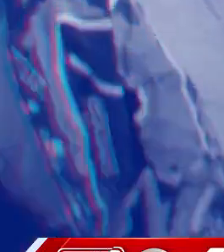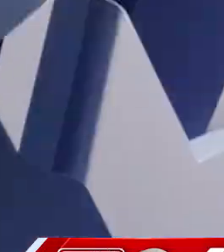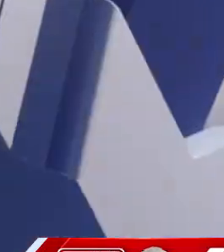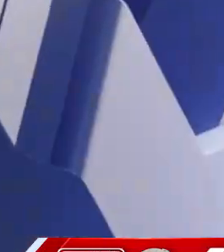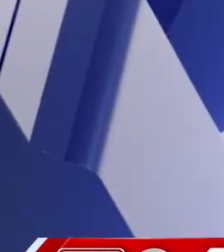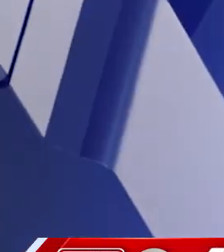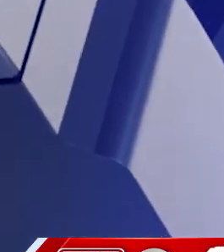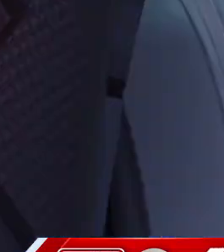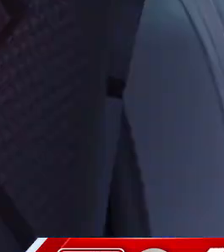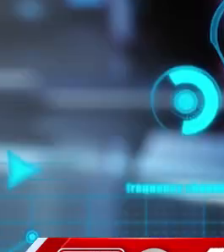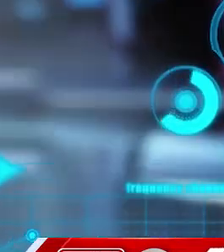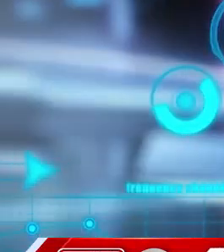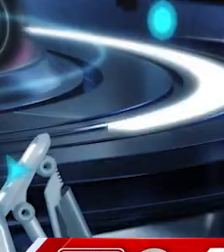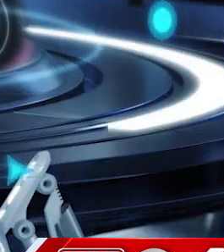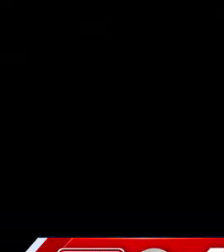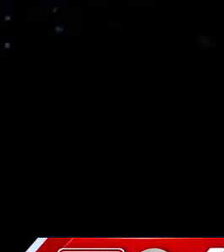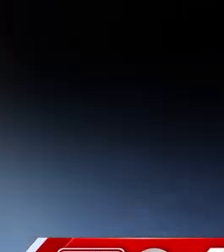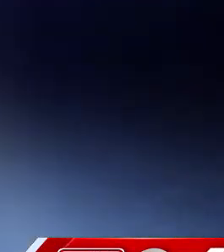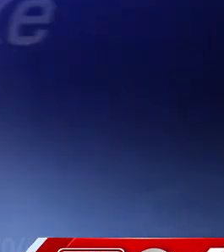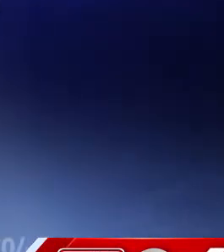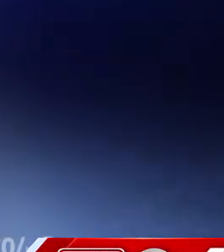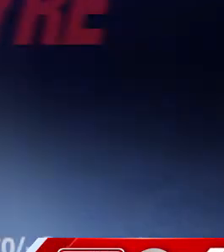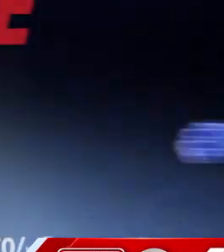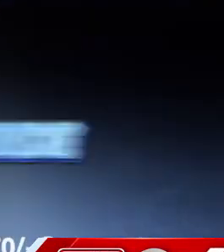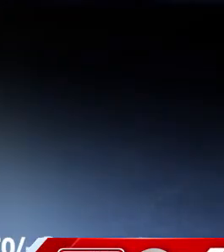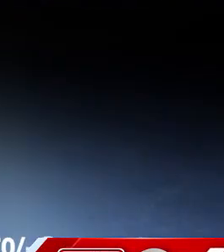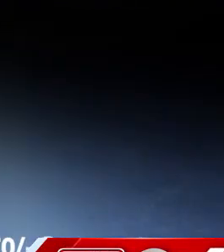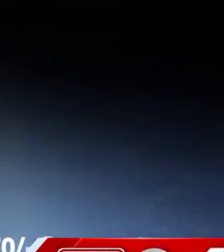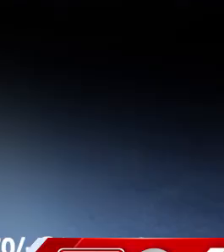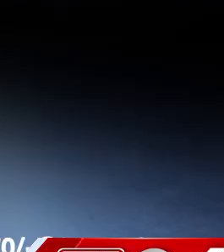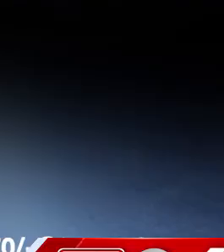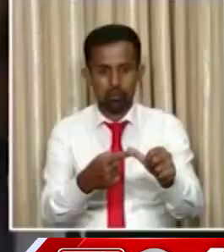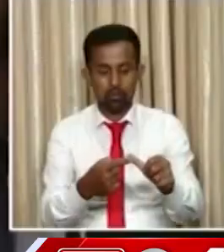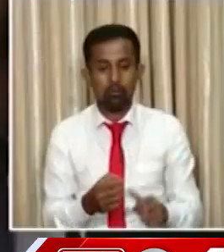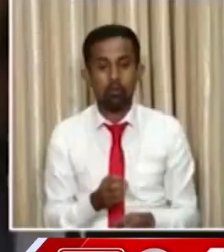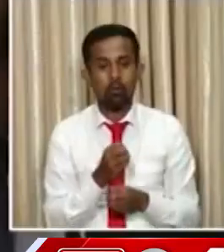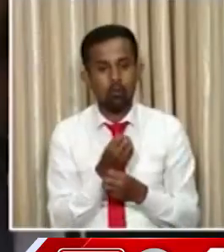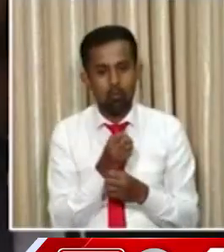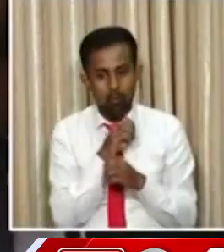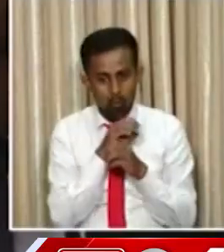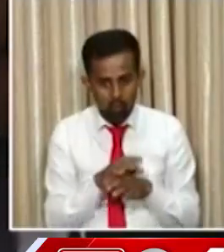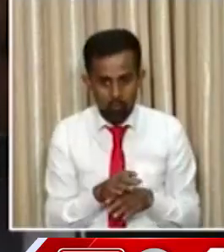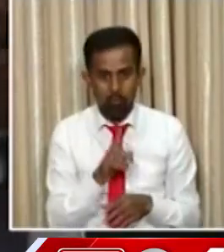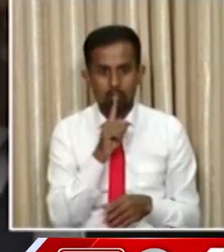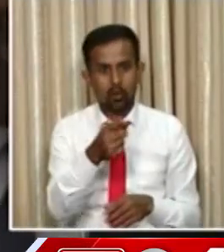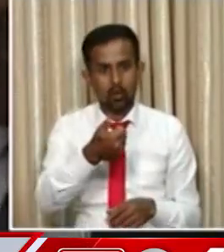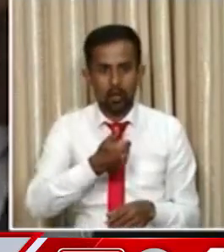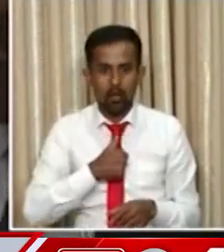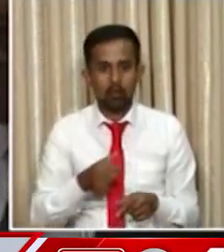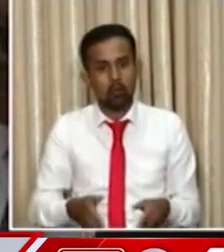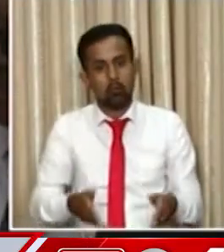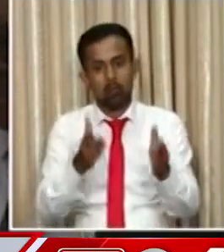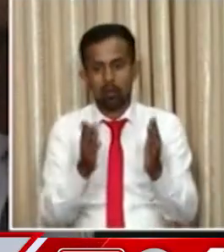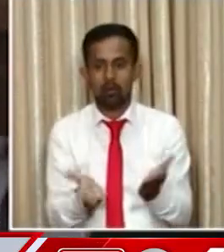Adi Javati DSI Tires. DSI Tires. Any bike, one tire. ඔබතුමාට කැමැති පාරේ ඔබතුමා